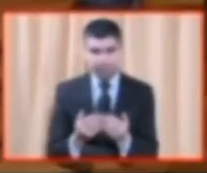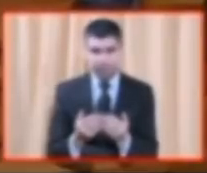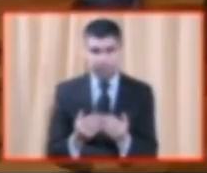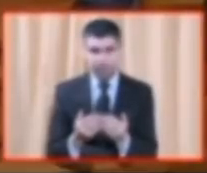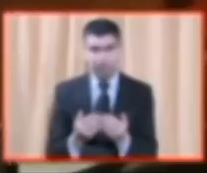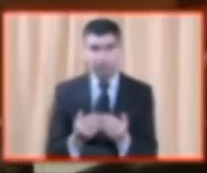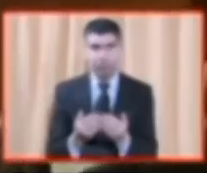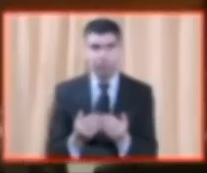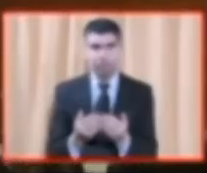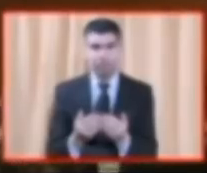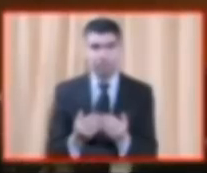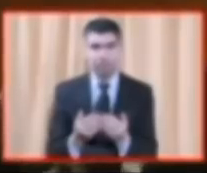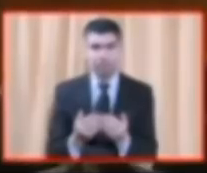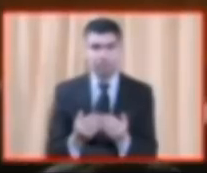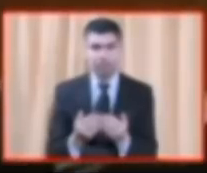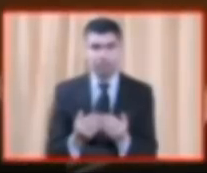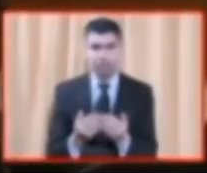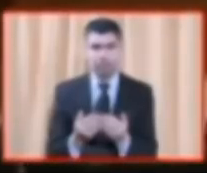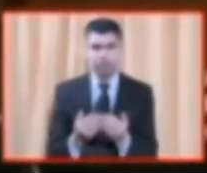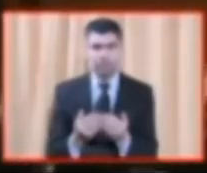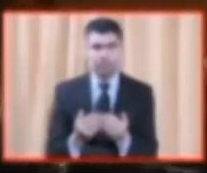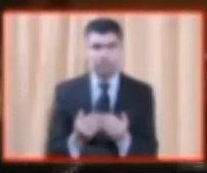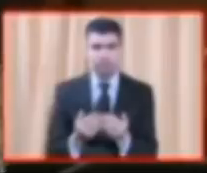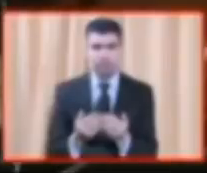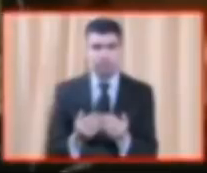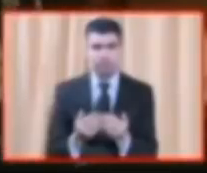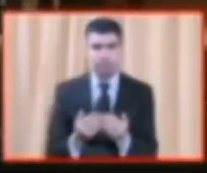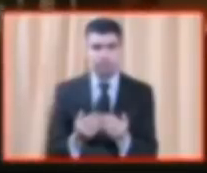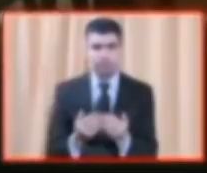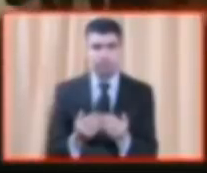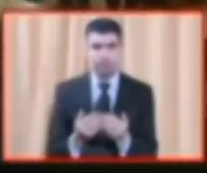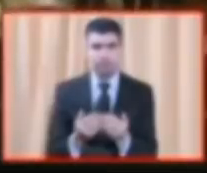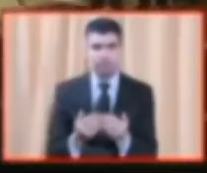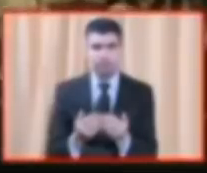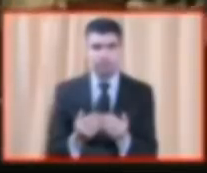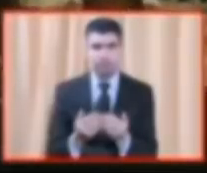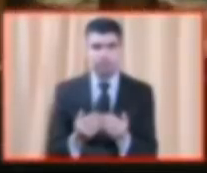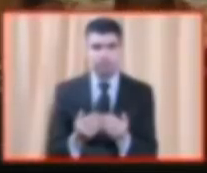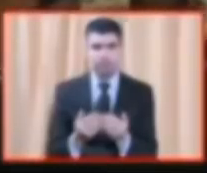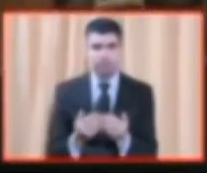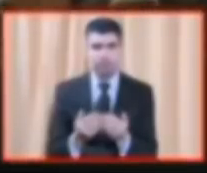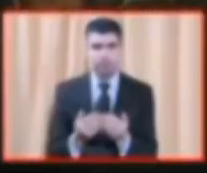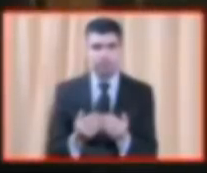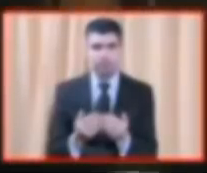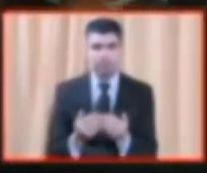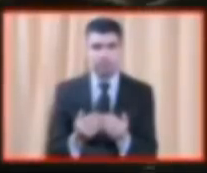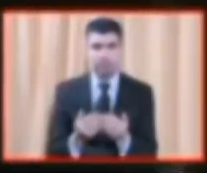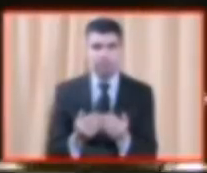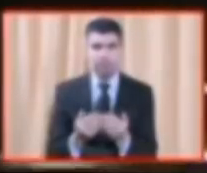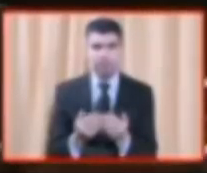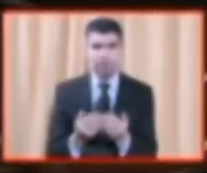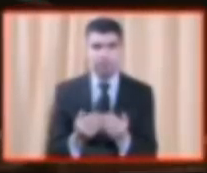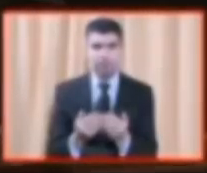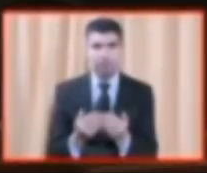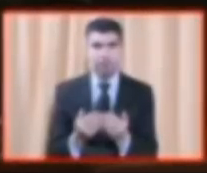الدين، إياك نعبد وإياك نستعين، اهدنا الصراط المستقيم، صراط الذين